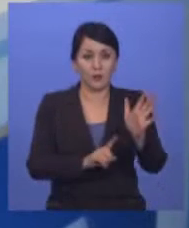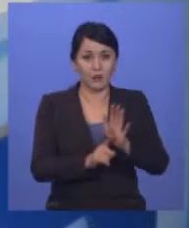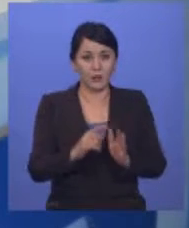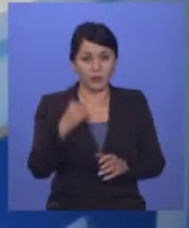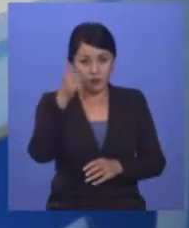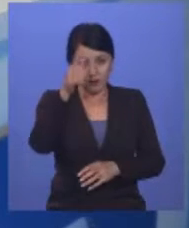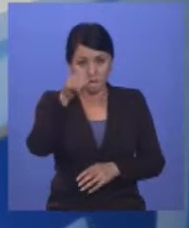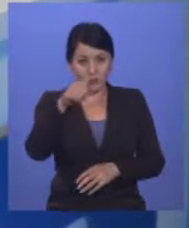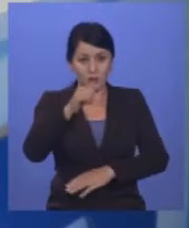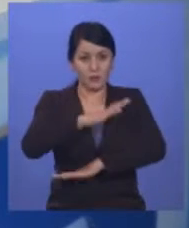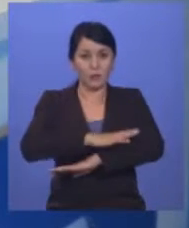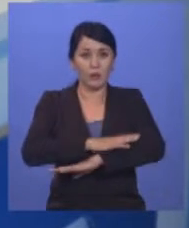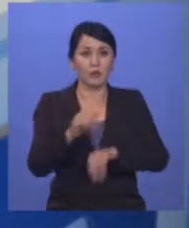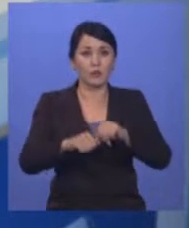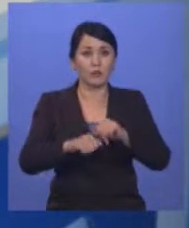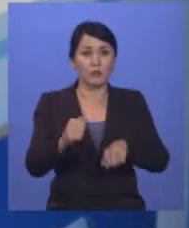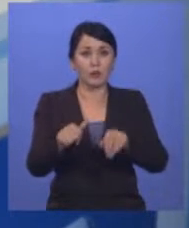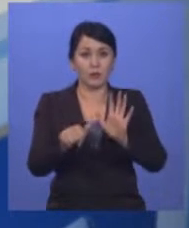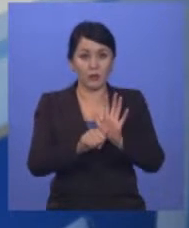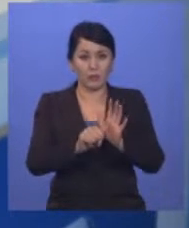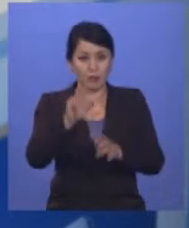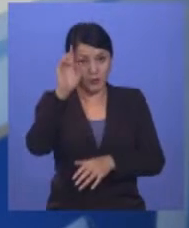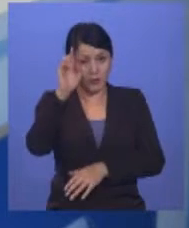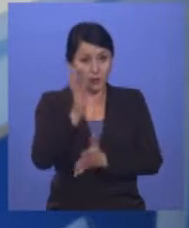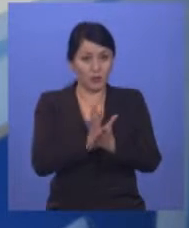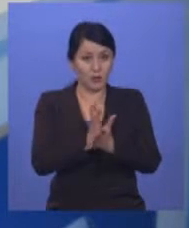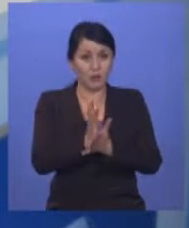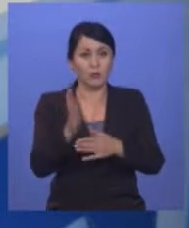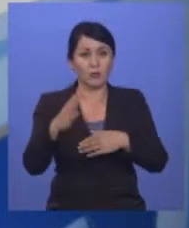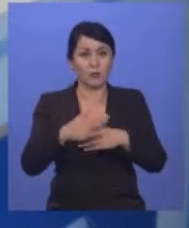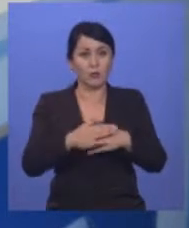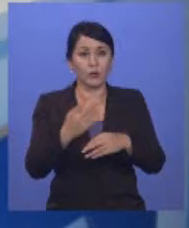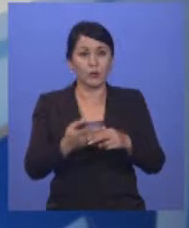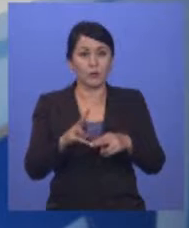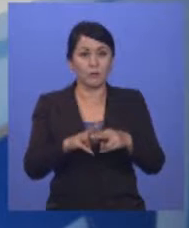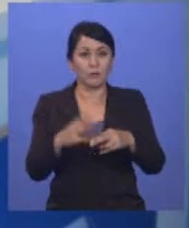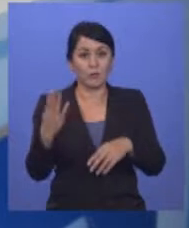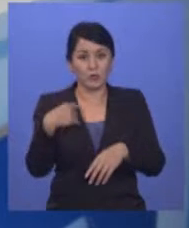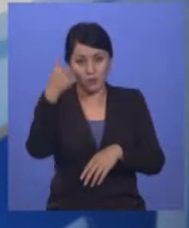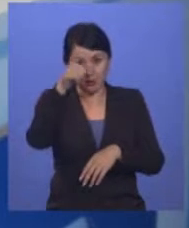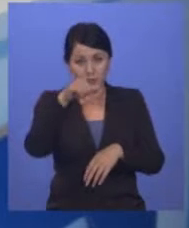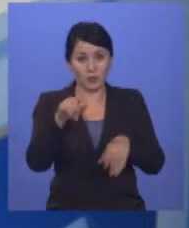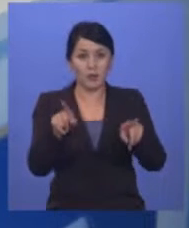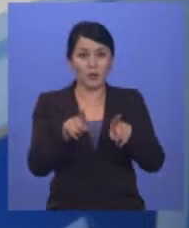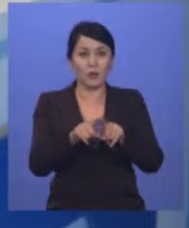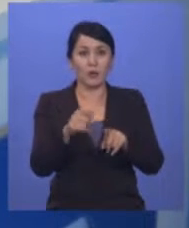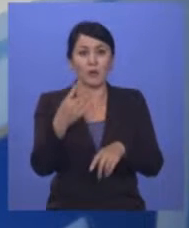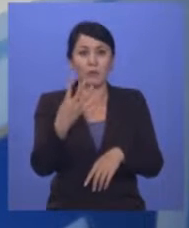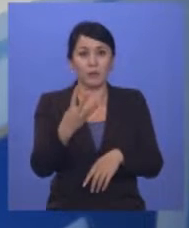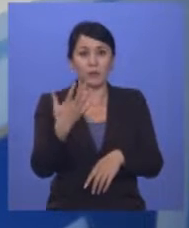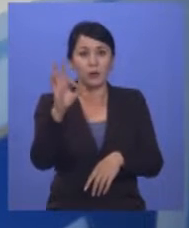Жыл басталғалы әдеп кодексін бұзған 6 мемлекеттік қызметші жазаға тартылды. Бұл өткен жылдың сәйкес кезеңімен